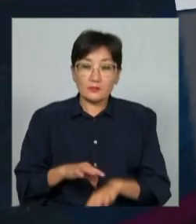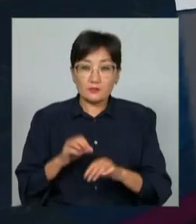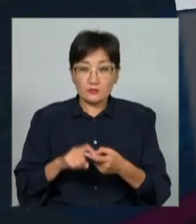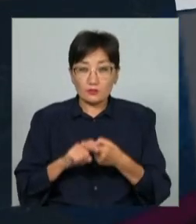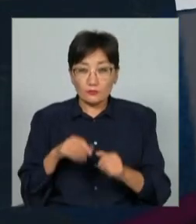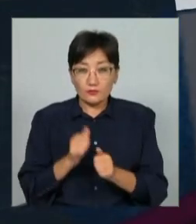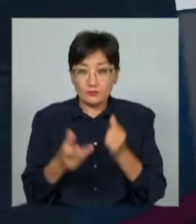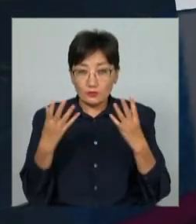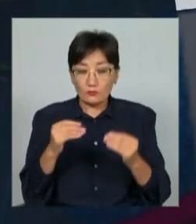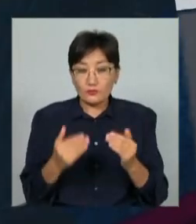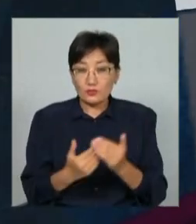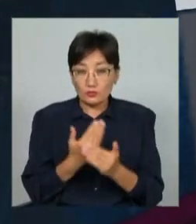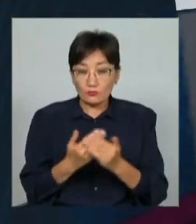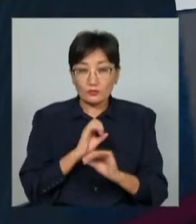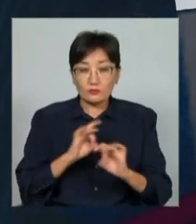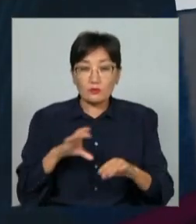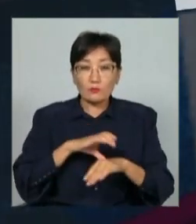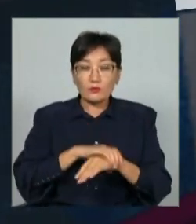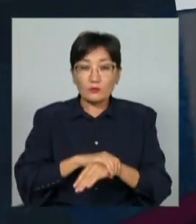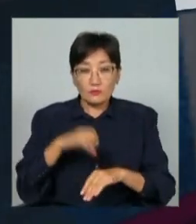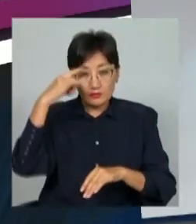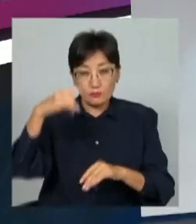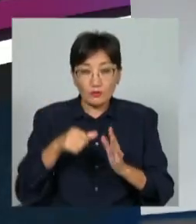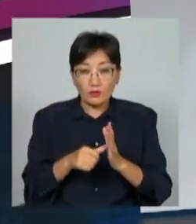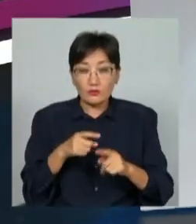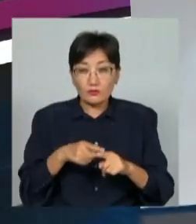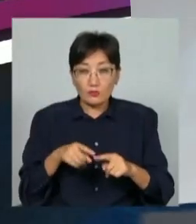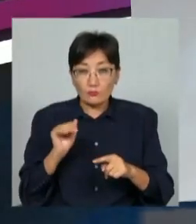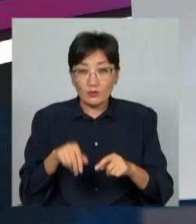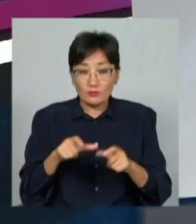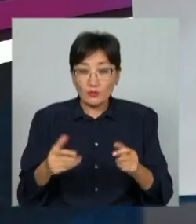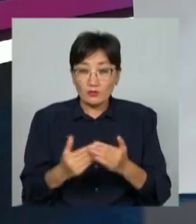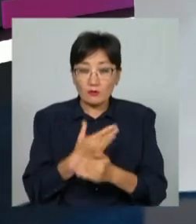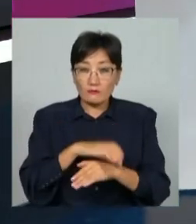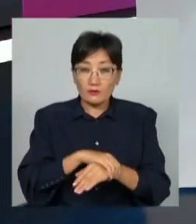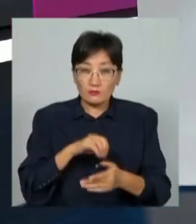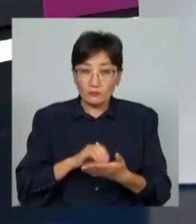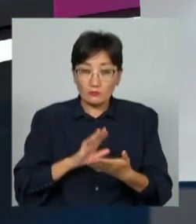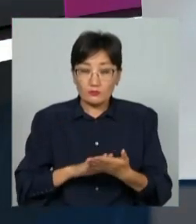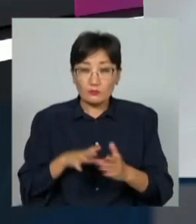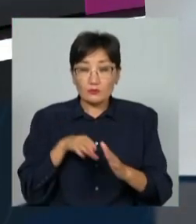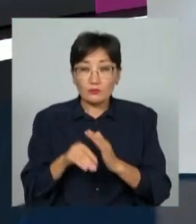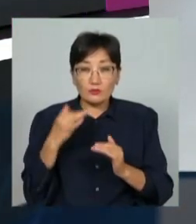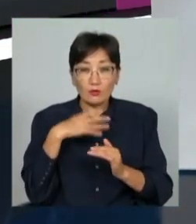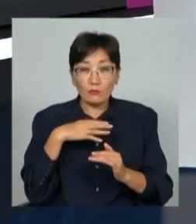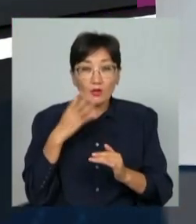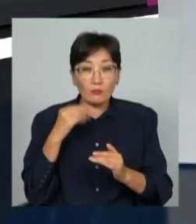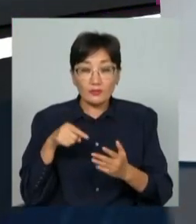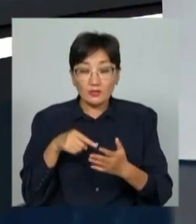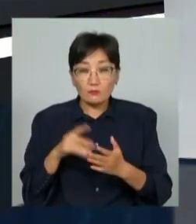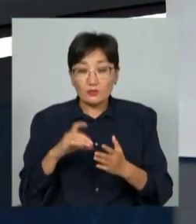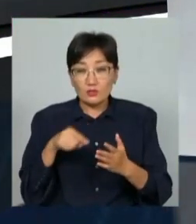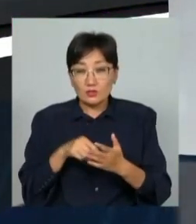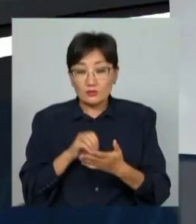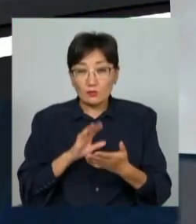Коронавирустың күн сайынғы статистикасымен бөлісек, дерек бойынша елімізде 6,5 мыңдай ковидтің жаңа жағдайы анықталды. Оның көбі Алматы мен Нұр-Сұлтан